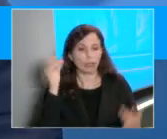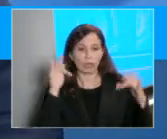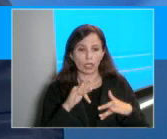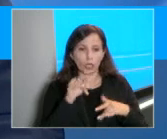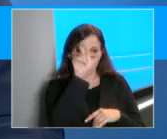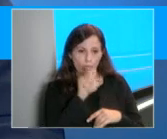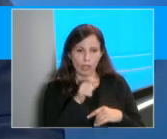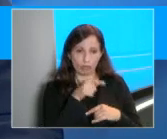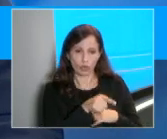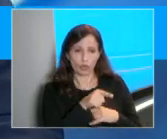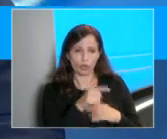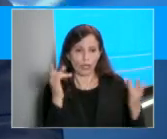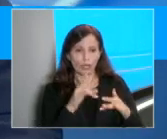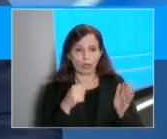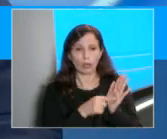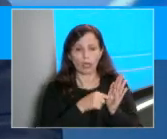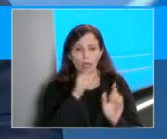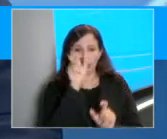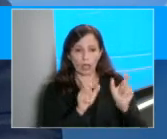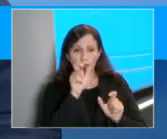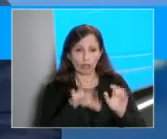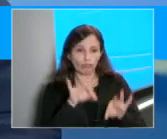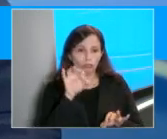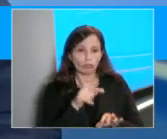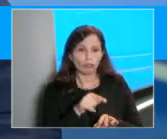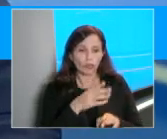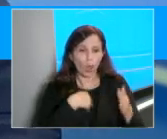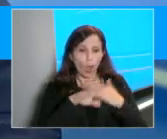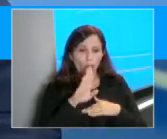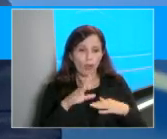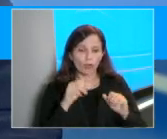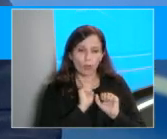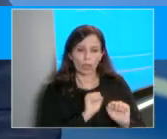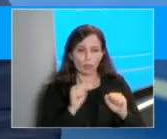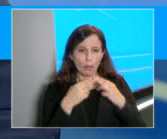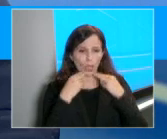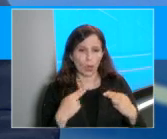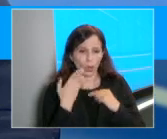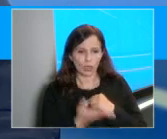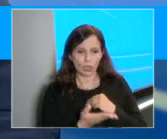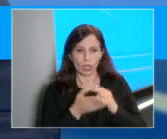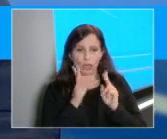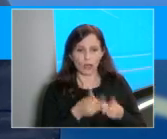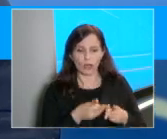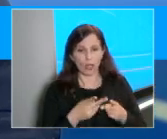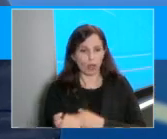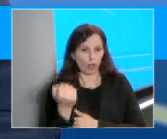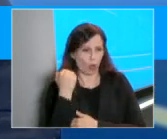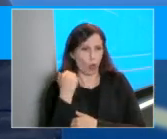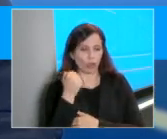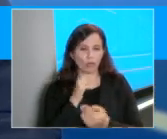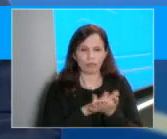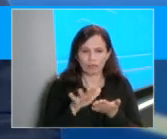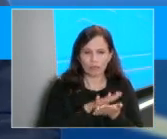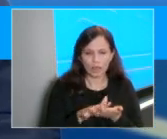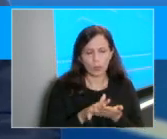האדם שמתנגד, כי אם תשאל אנשים שמצביעים לאחת מהמפלגות, אז הם רובם בעד הפתרון הזה. וזה גם מאפשר לנו גם לאחד כוחות ולבזבז פחות אנרגיה